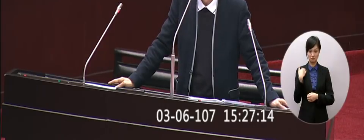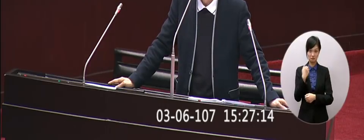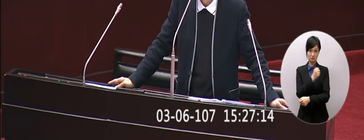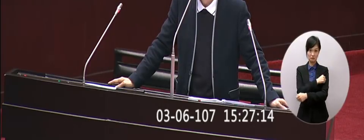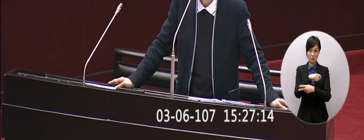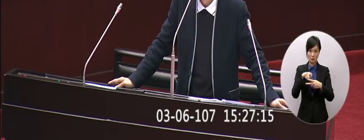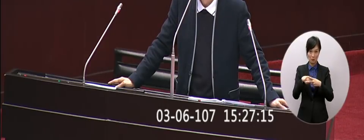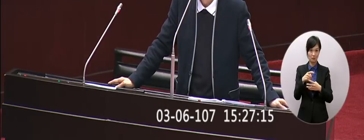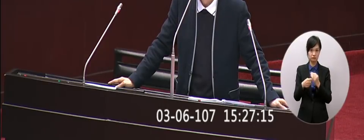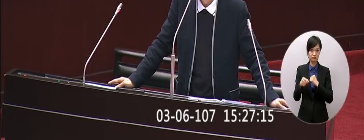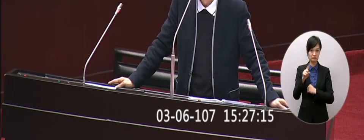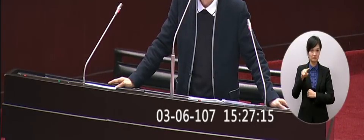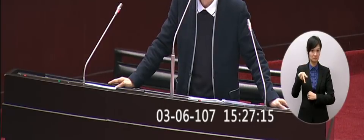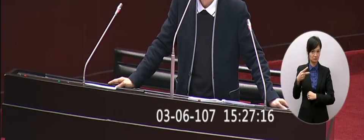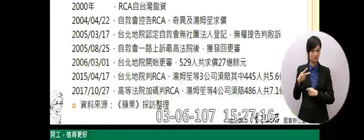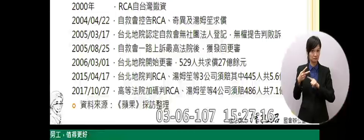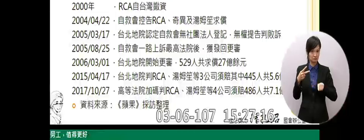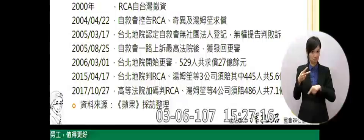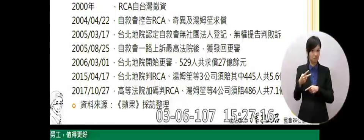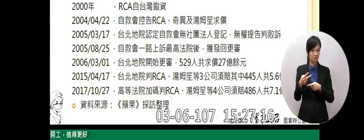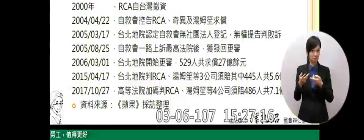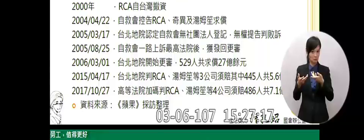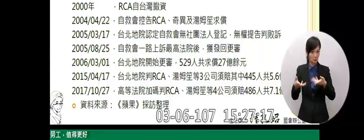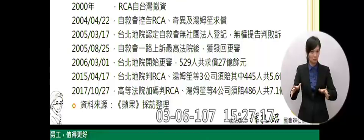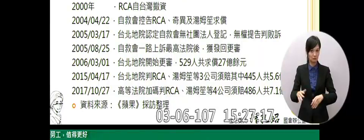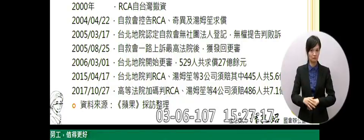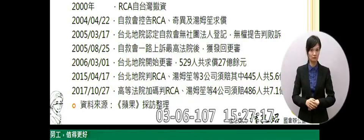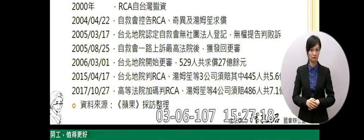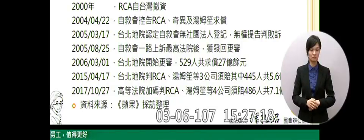后来发生集体的